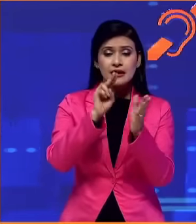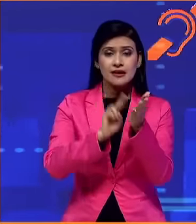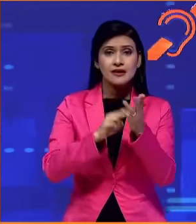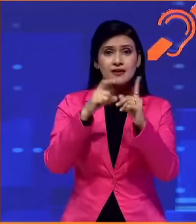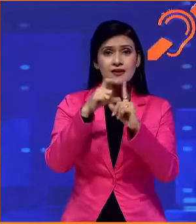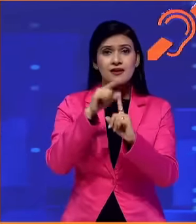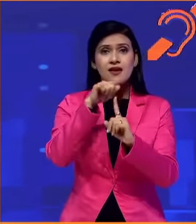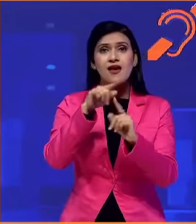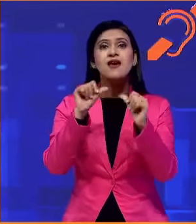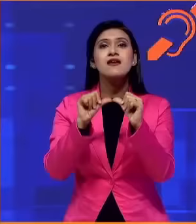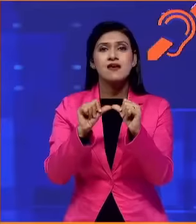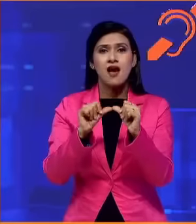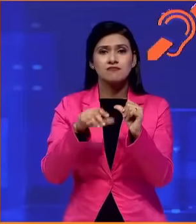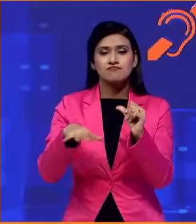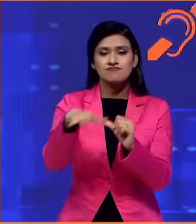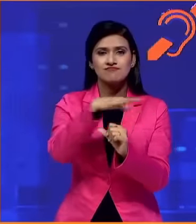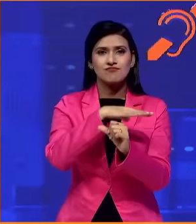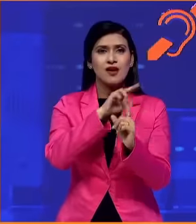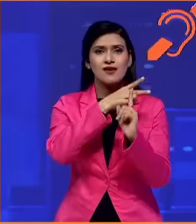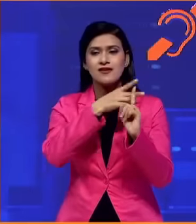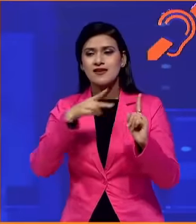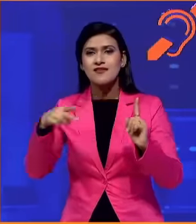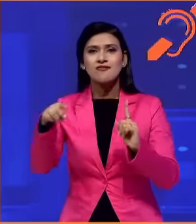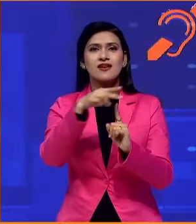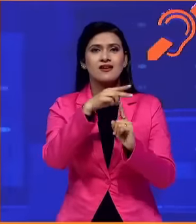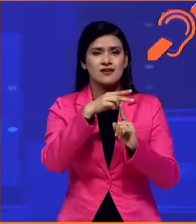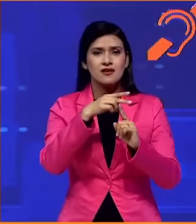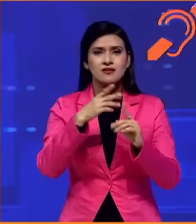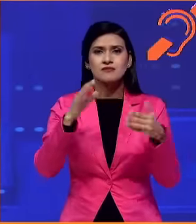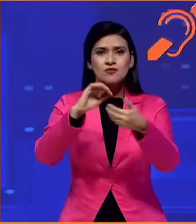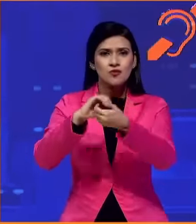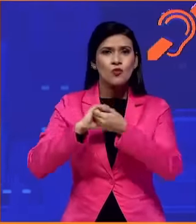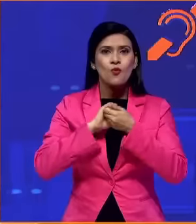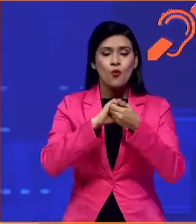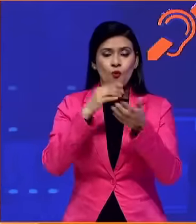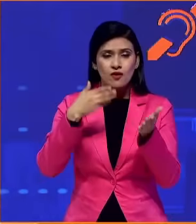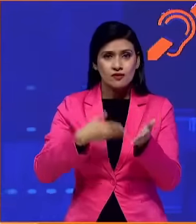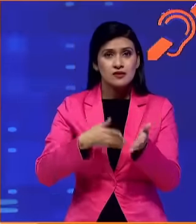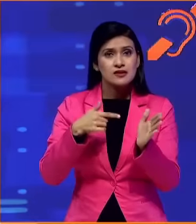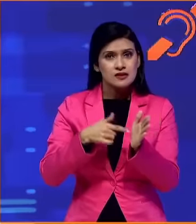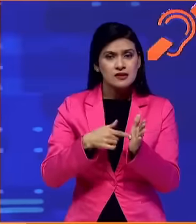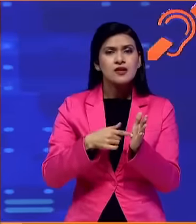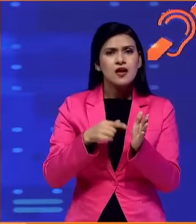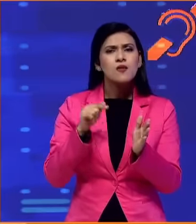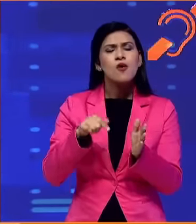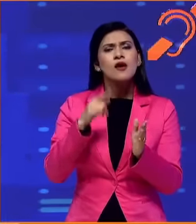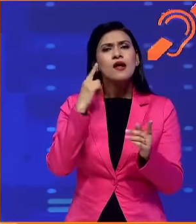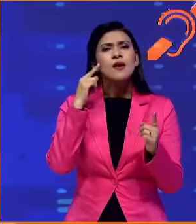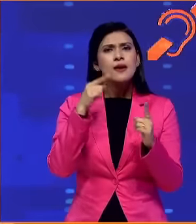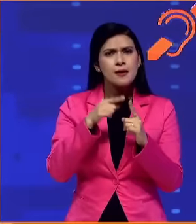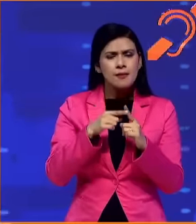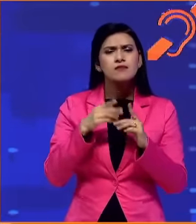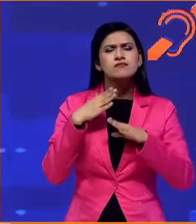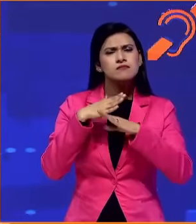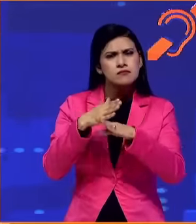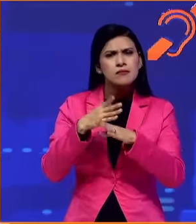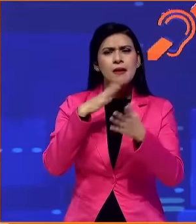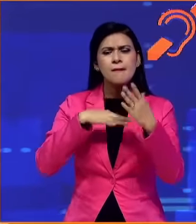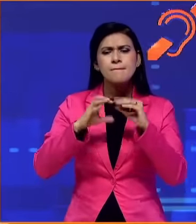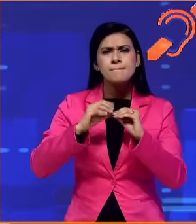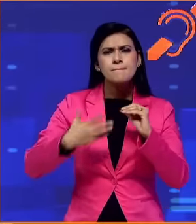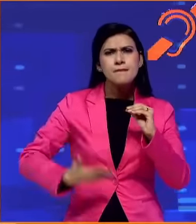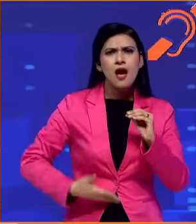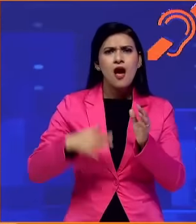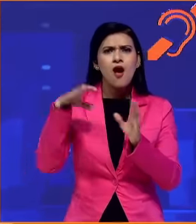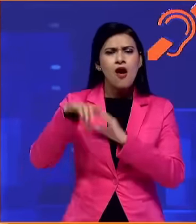बंगालमेंसीट-शेयरिंगकैसेहोगी। परिणामबहुतजल्दघोषितकियाजाएगा।लेकिन उद्देश्ययहहैकियदिआप भारतकेसभी